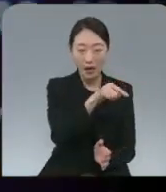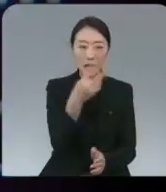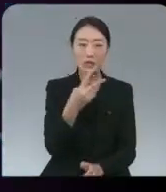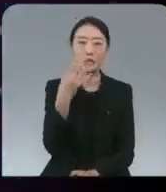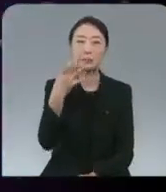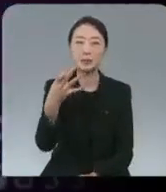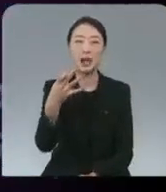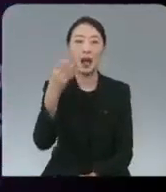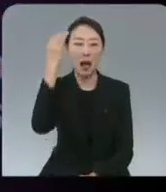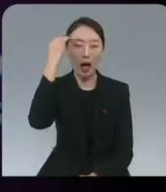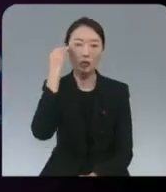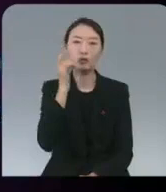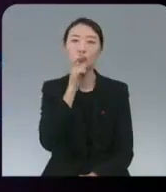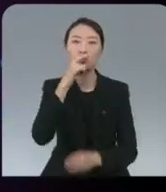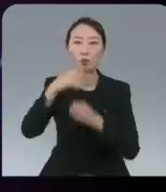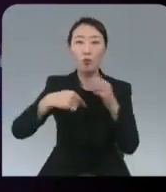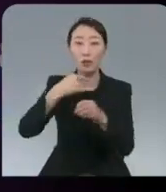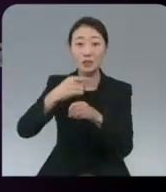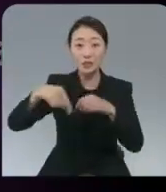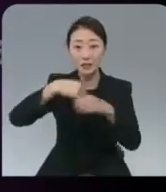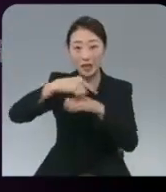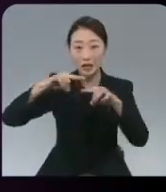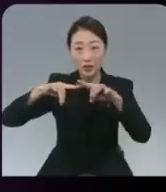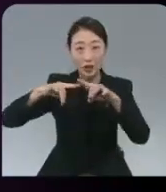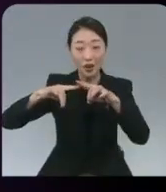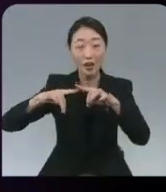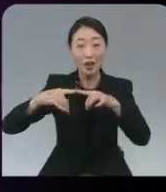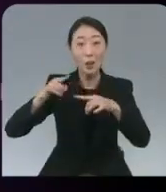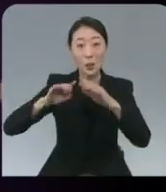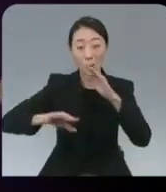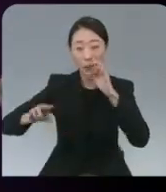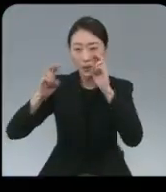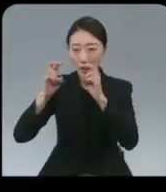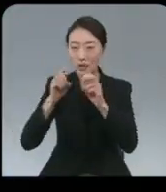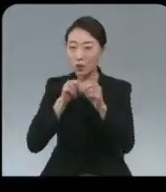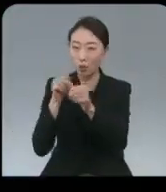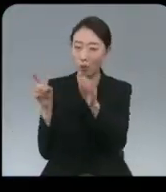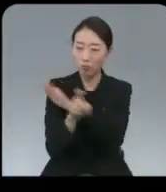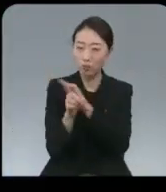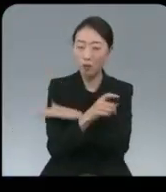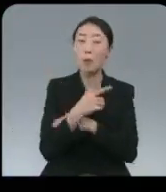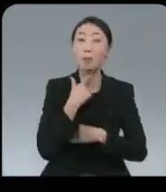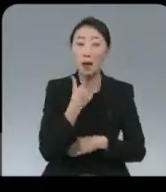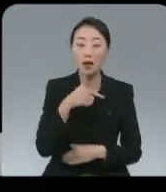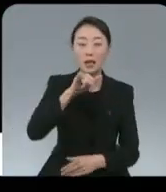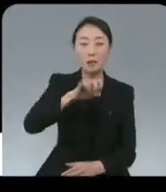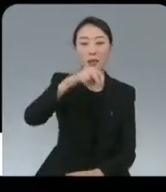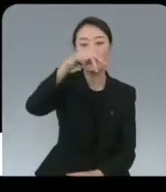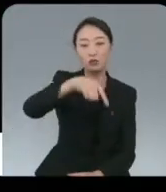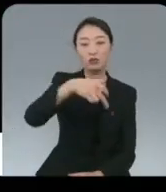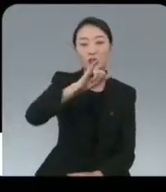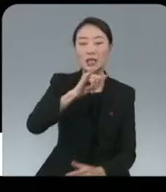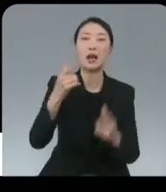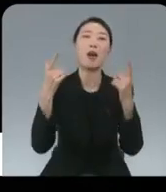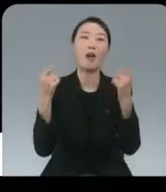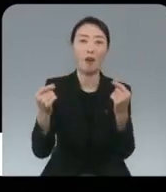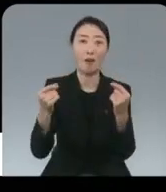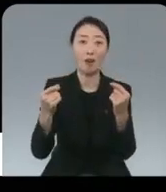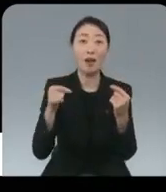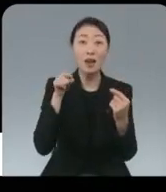Suki yang meretas perusahaan tenaga air dan nuklir Korea Selatan pada 2014 berada di balik aktivitas peretasan terkini